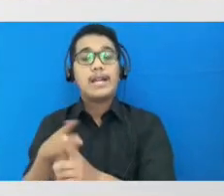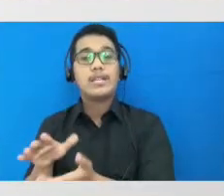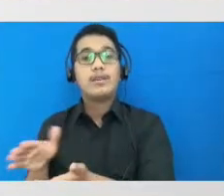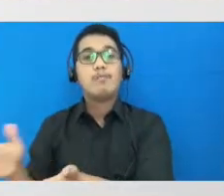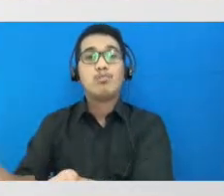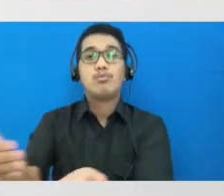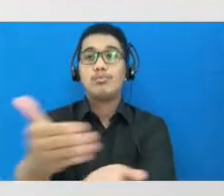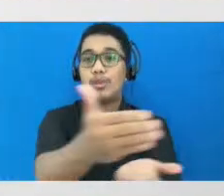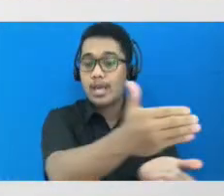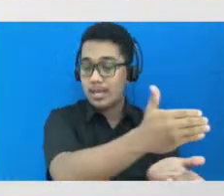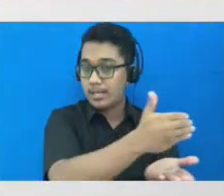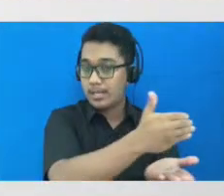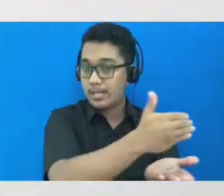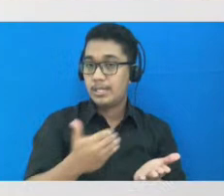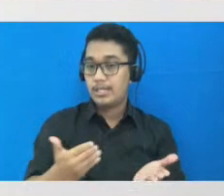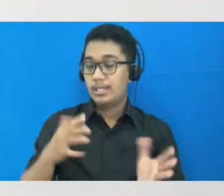juga